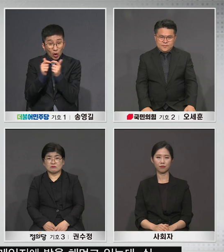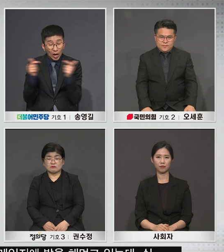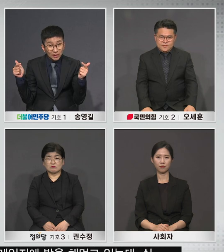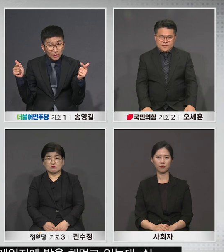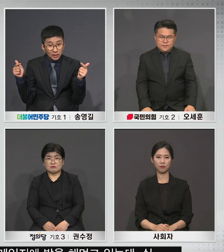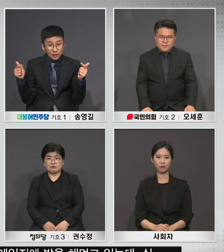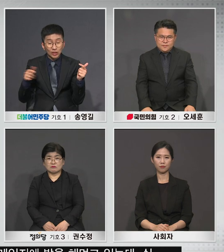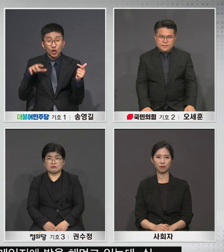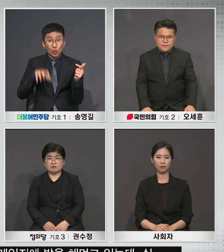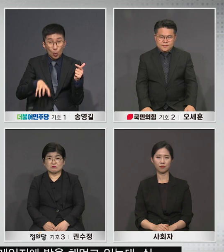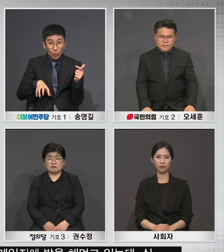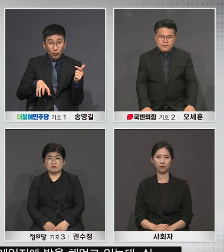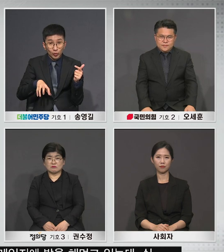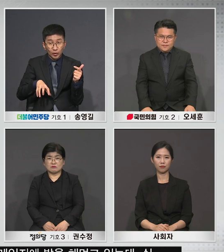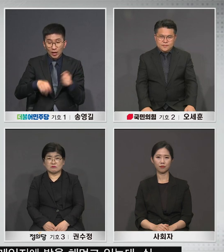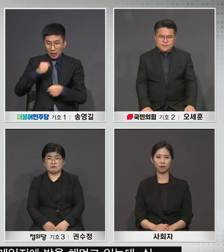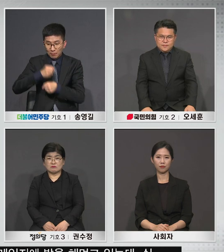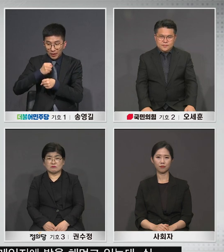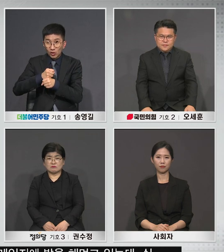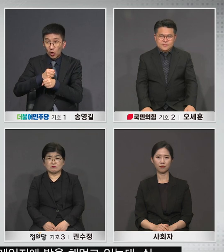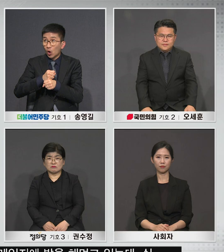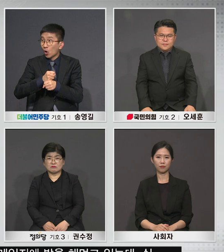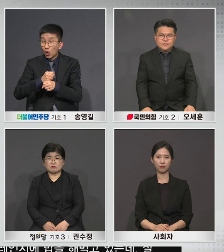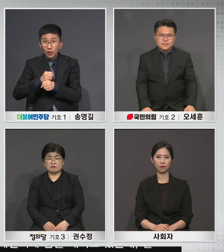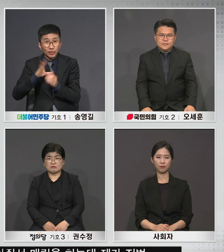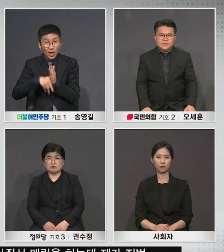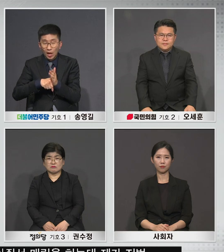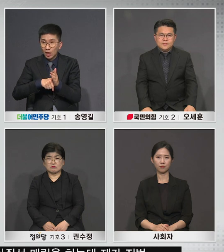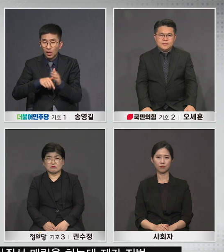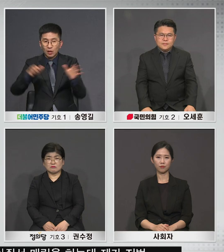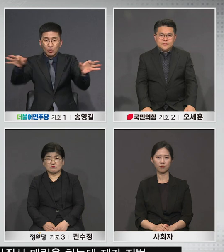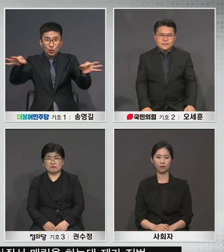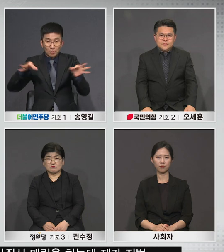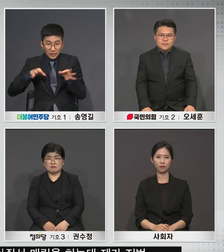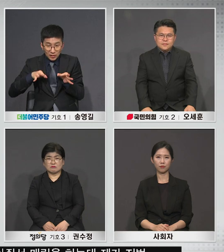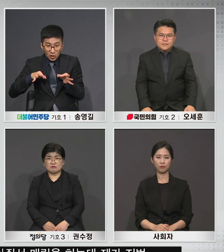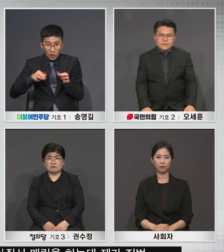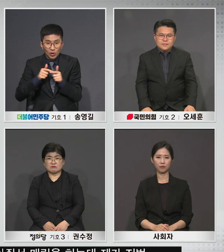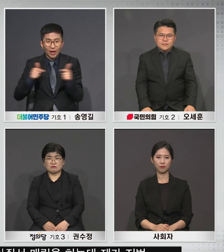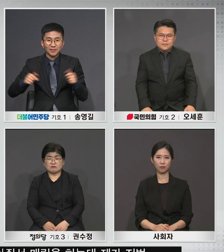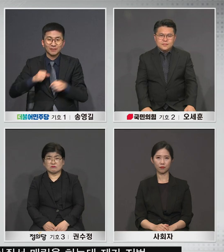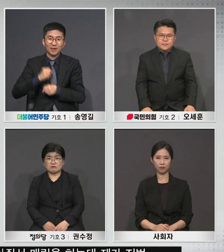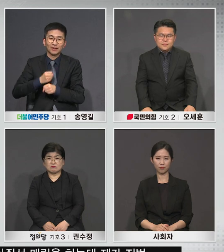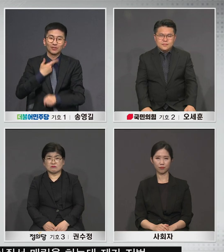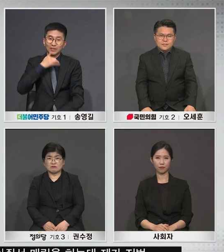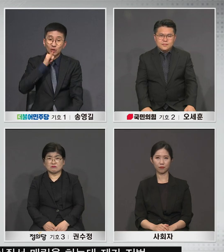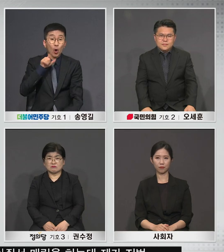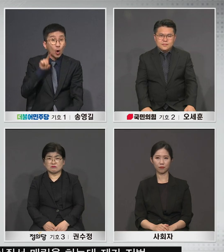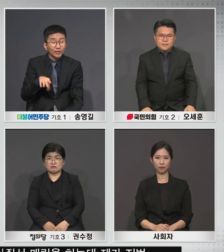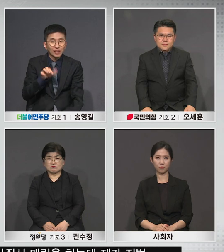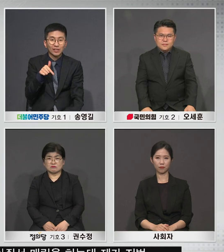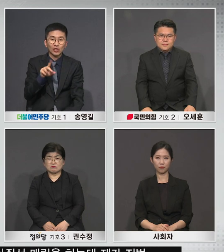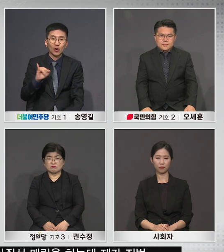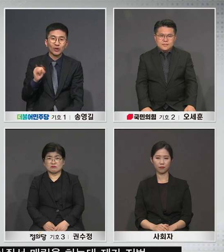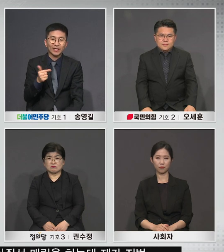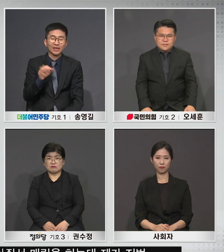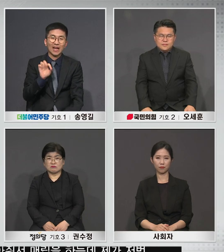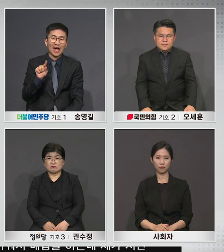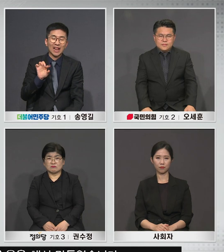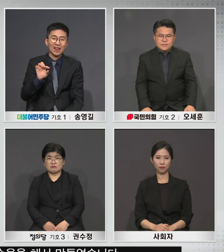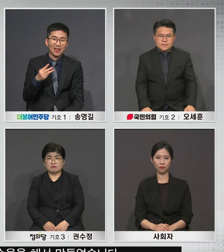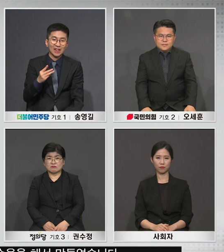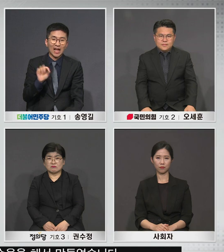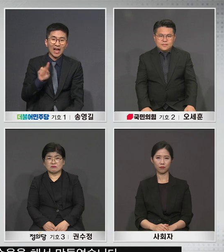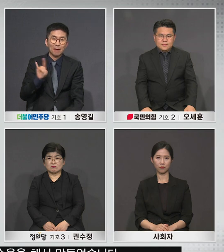만들었습니다. 그런데 그 보상금이 첫 매력이 나왔는데 이거를 서울시가 다 가져가겠다는 거예요. 그래서 인천 시민들이